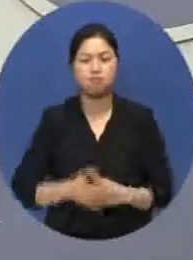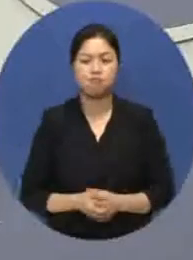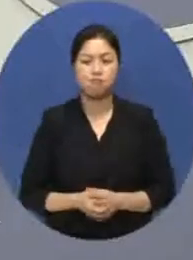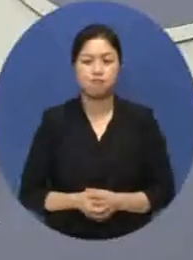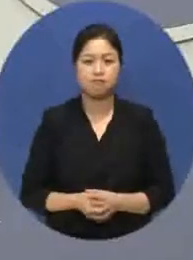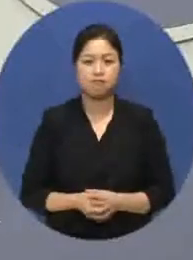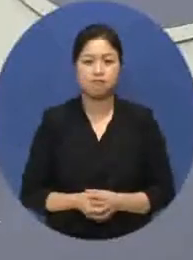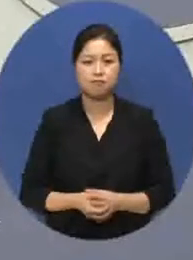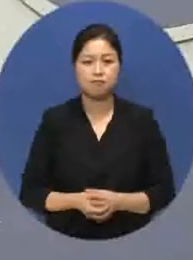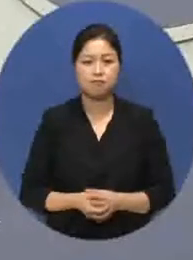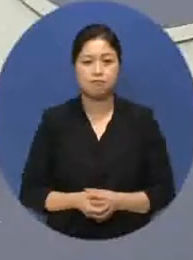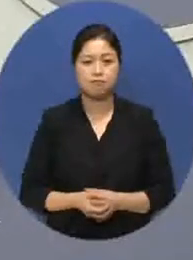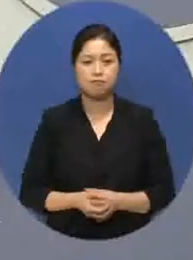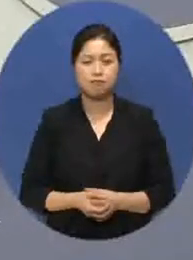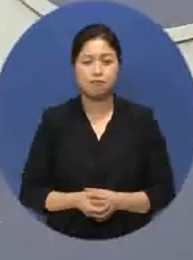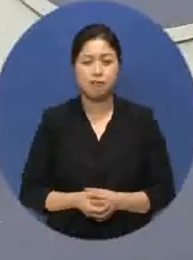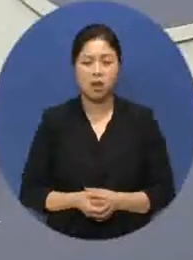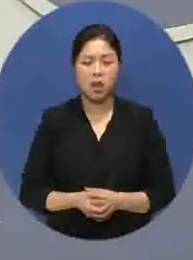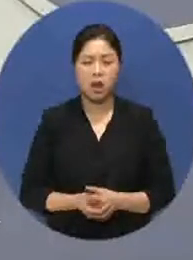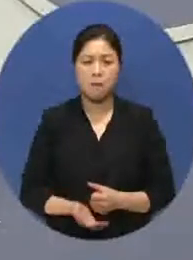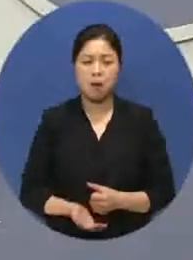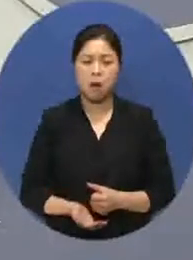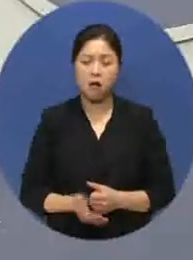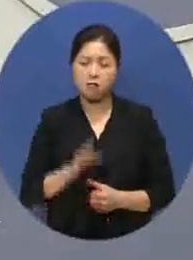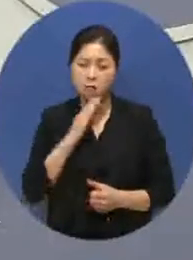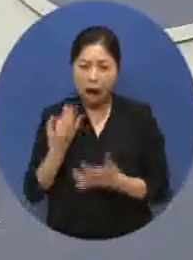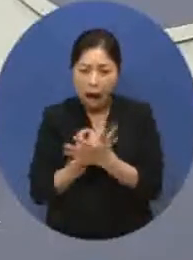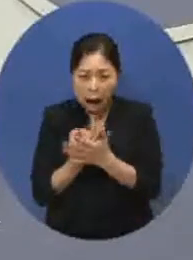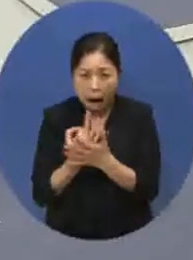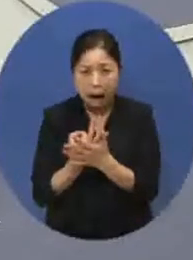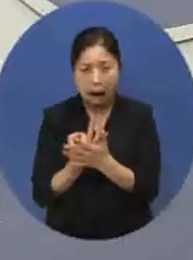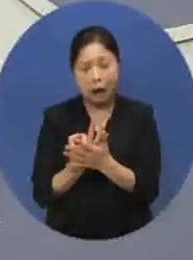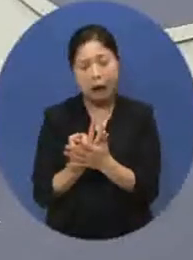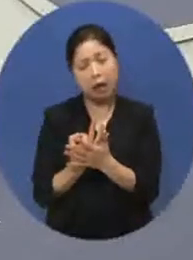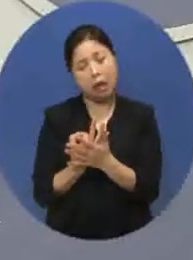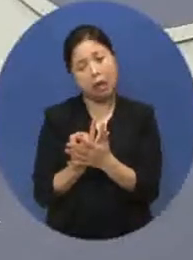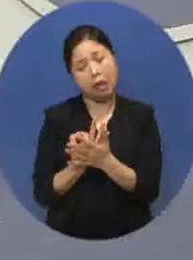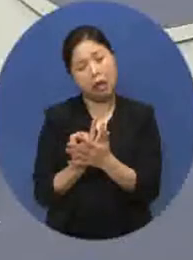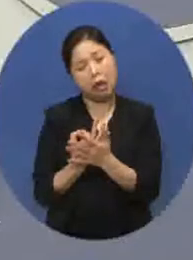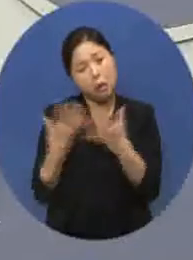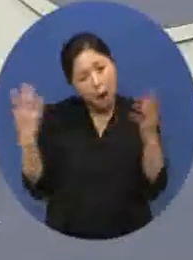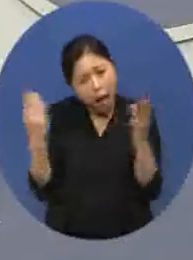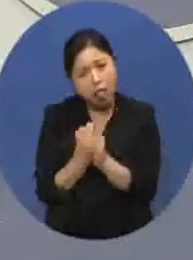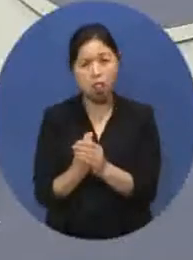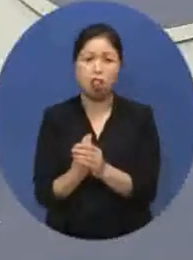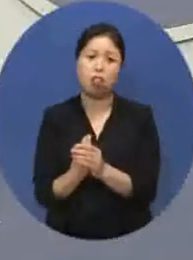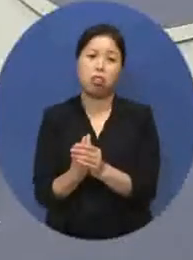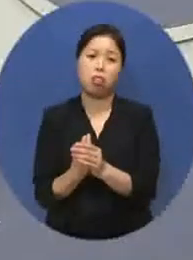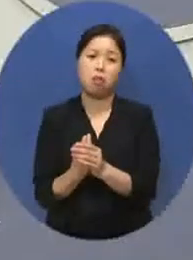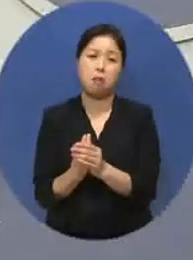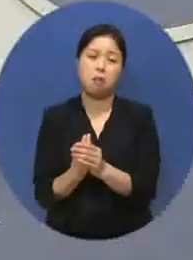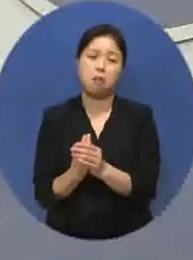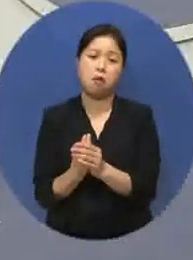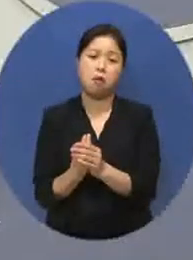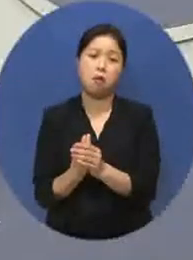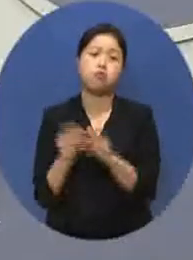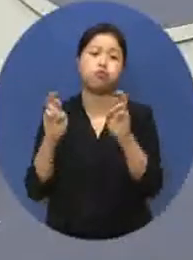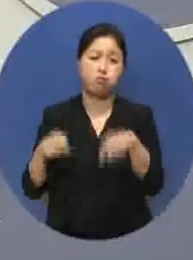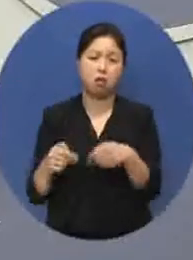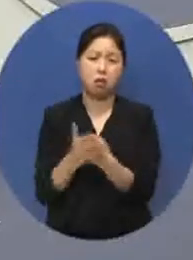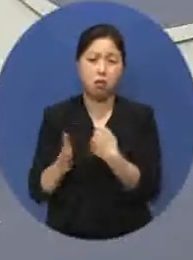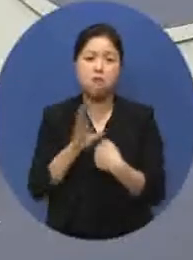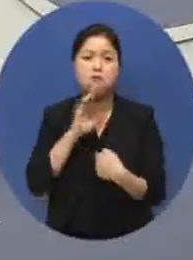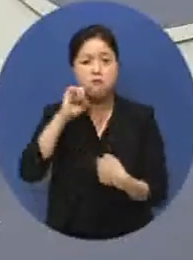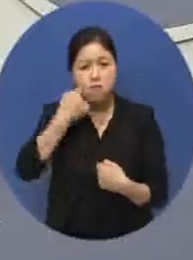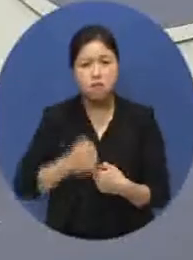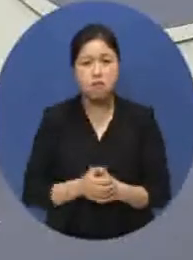어렵습니다. 완전히 생업이 막힐 정도로 어려운데. 근데 이제 신체적 핸디캡을 갖고 있는 장애 예술인들은